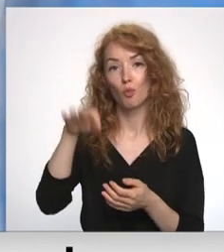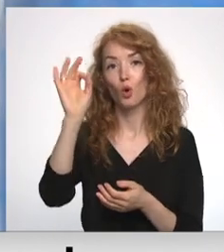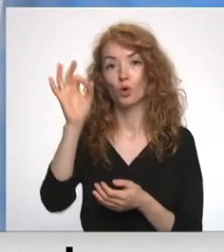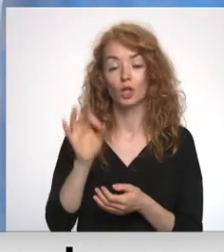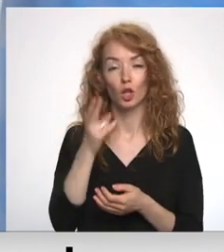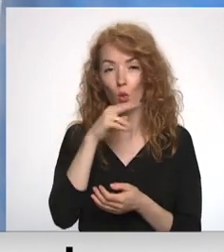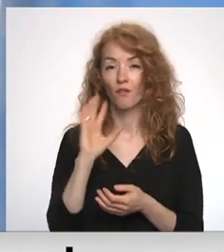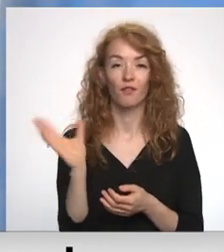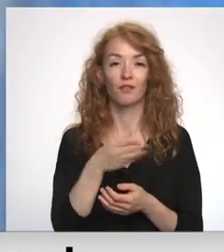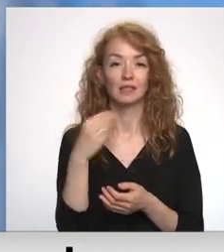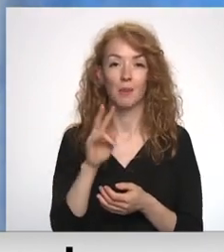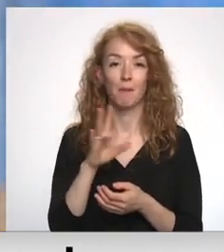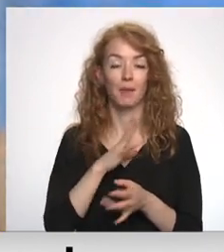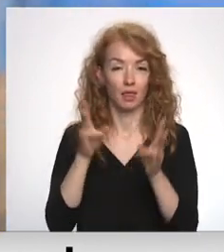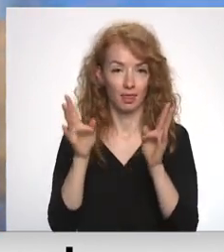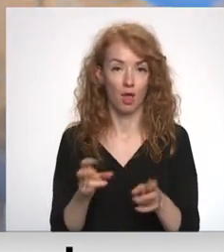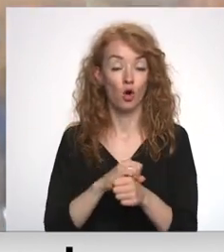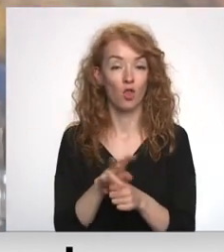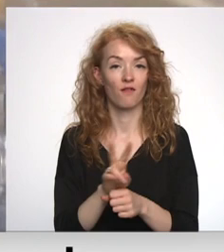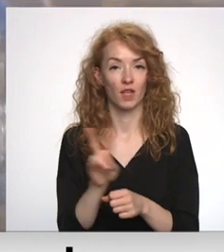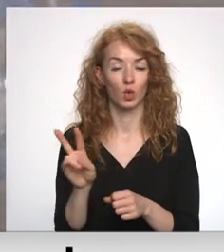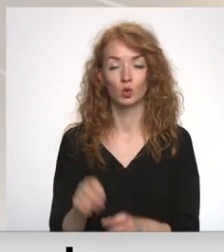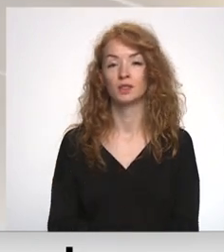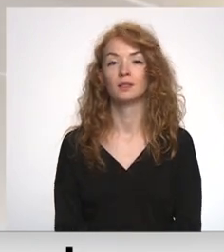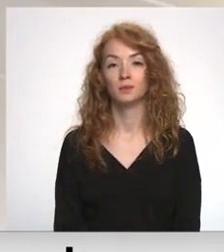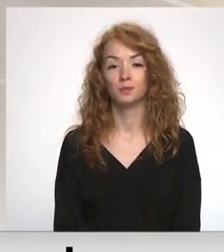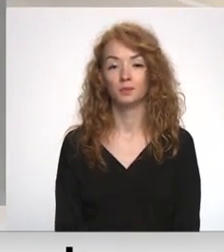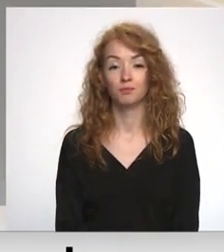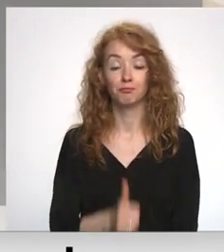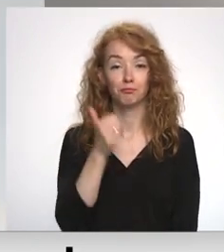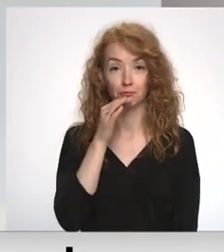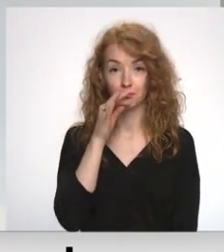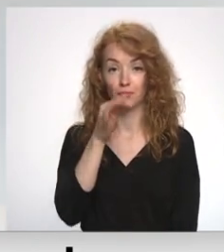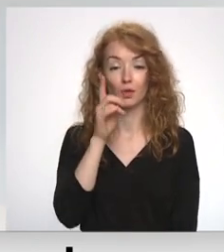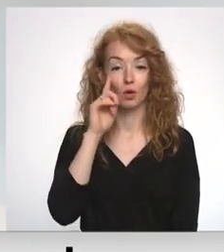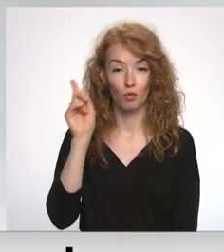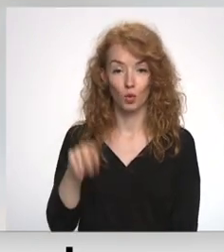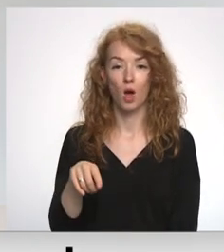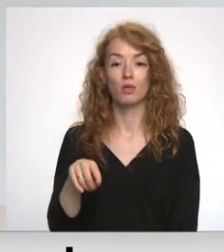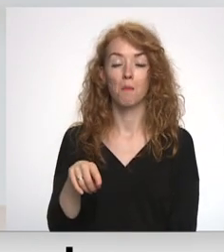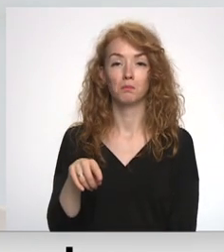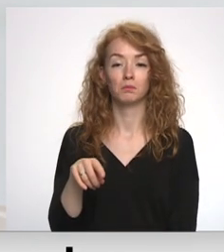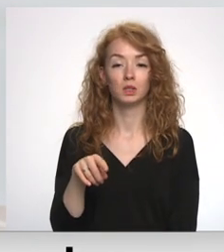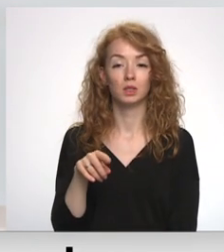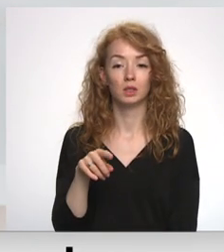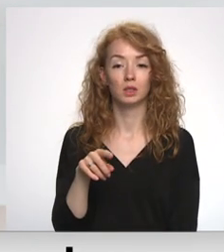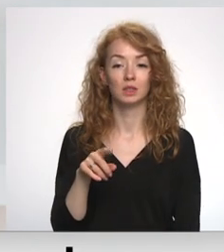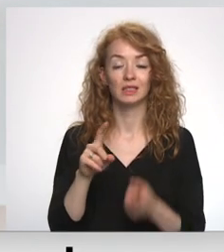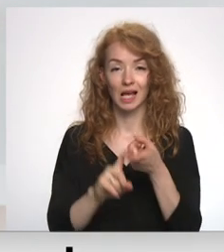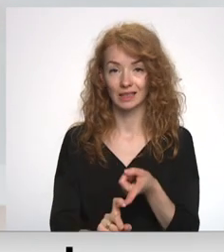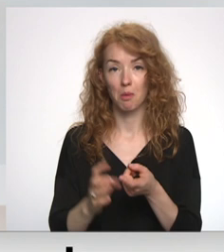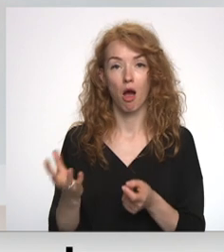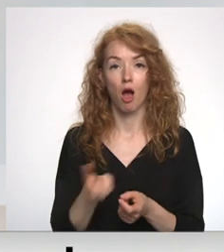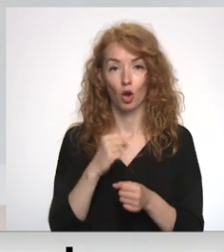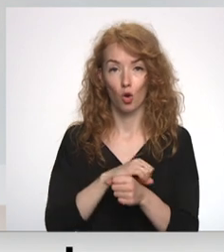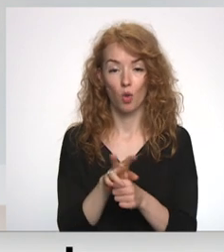valstī reģistrētajiem COVID-19 pacientiem. Protams, ka nevar noliekt, ka arī saistībā ar